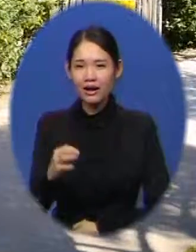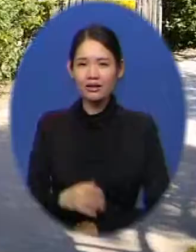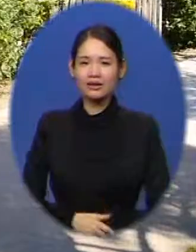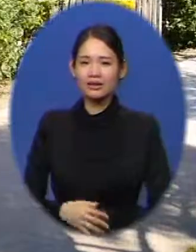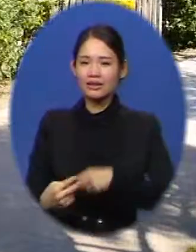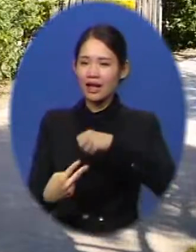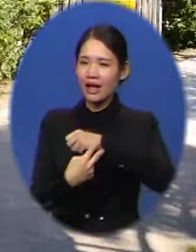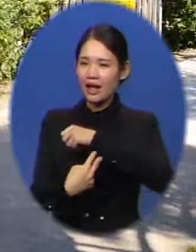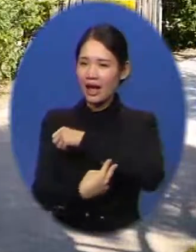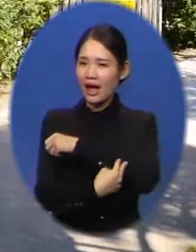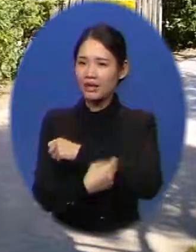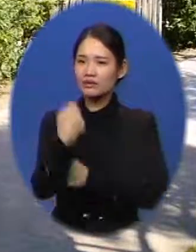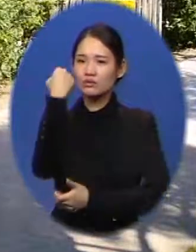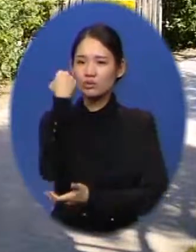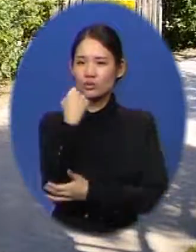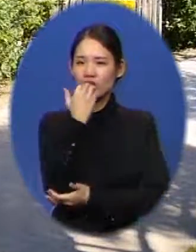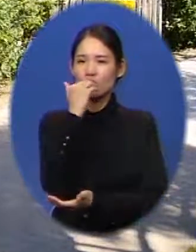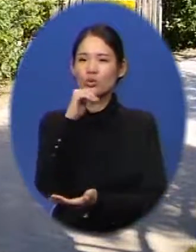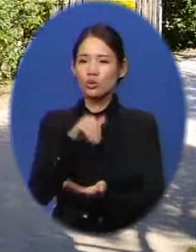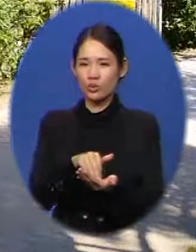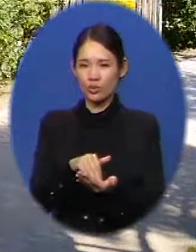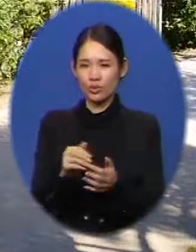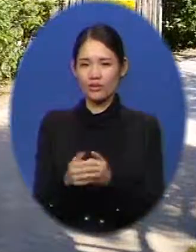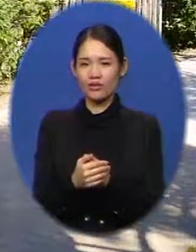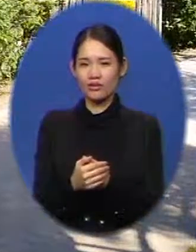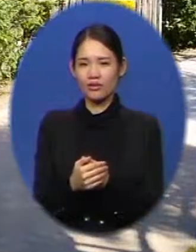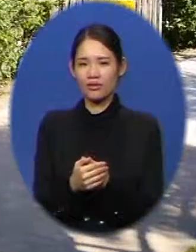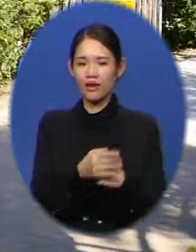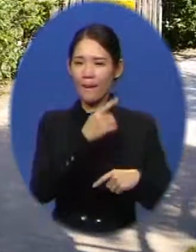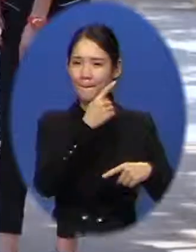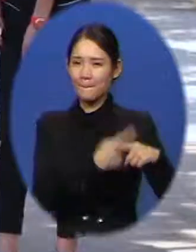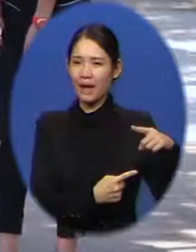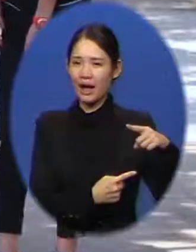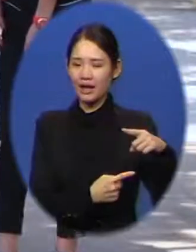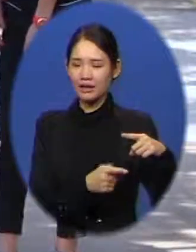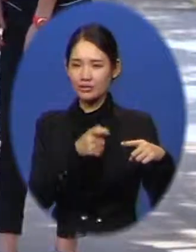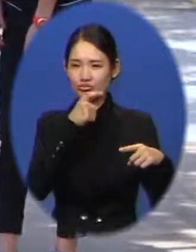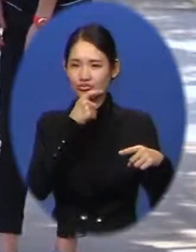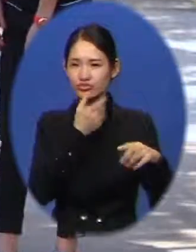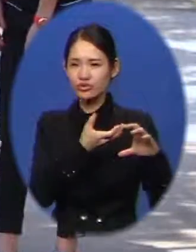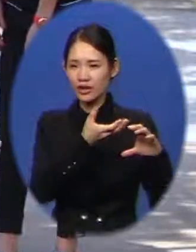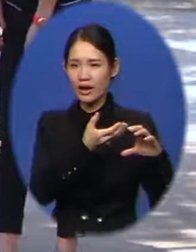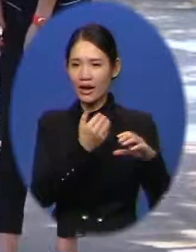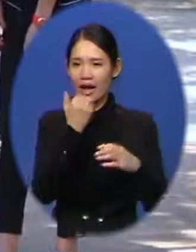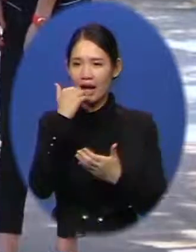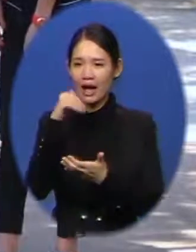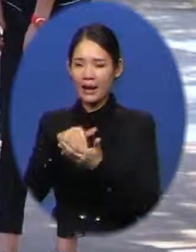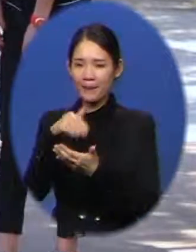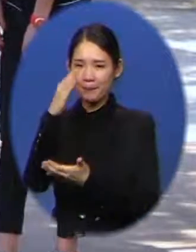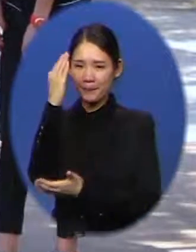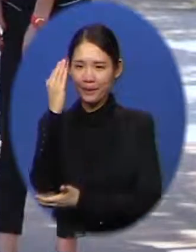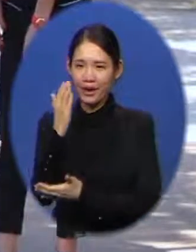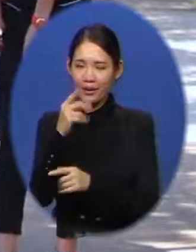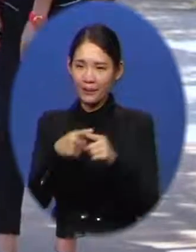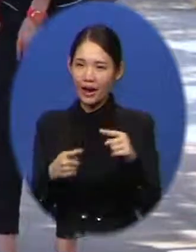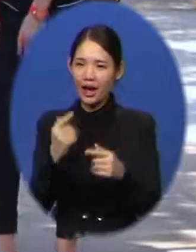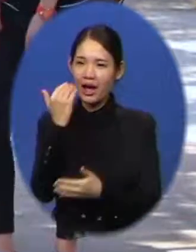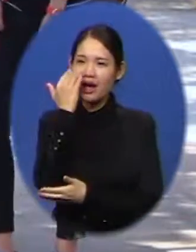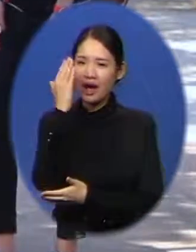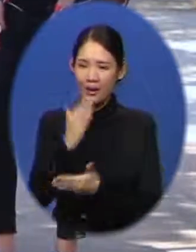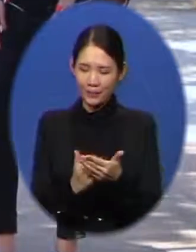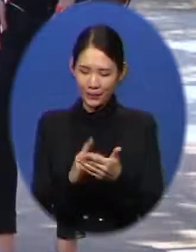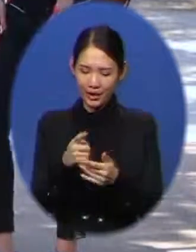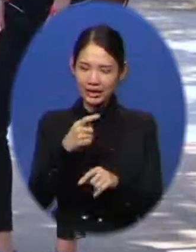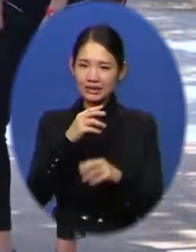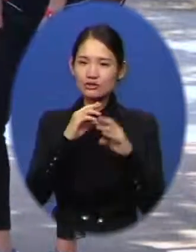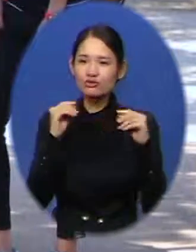다리가 돌기둥으로 돼 있어요. 그래서 네. 반은 이 물에 떠 있고 나머지 또 반은 저쪽 육지 위에 있어요. 그래서